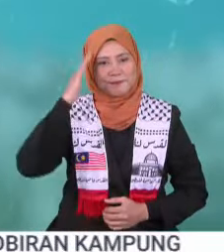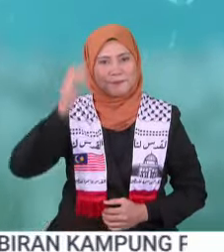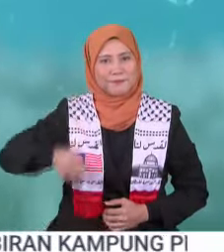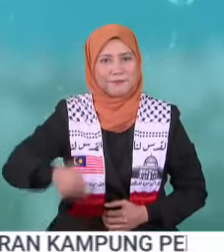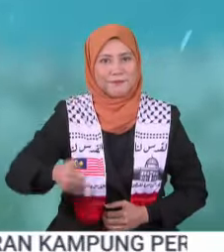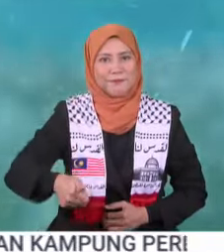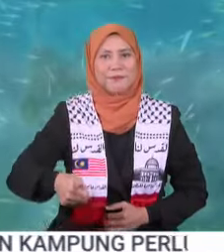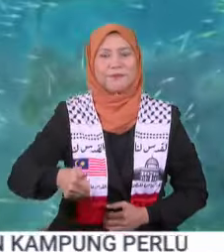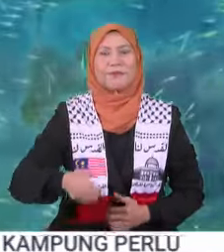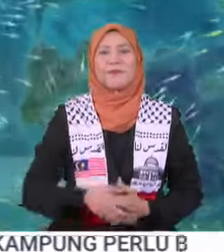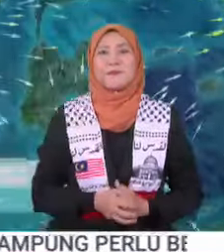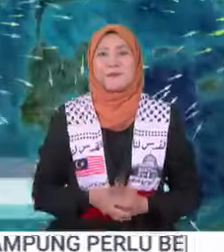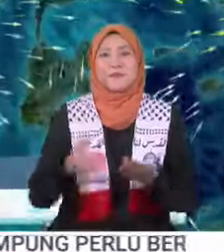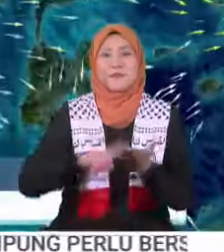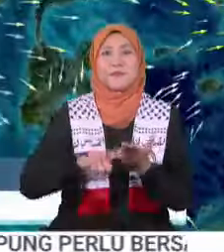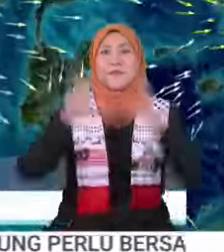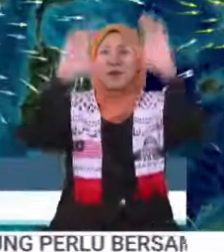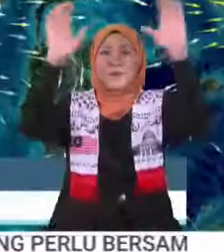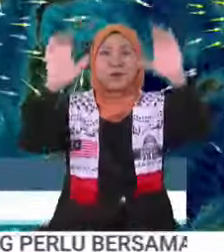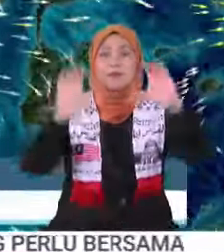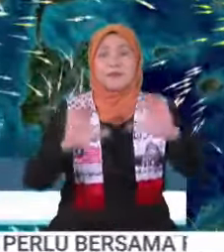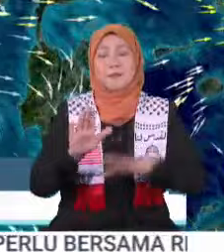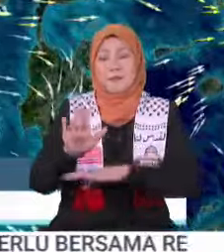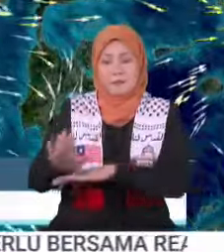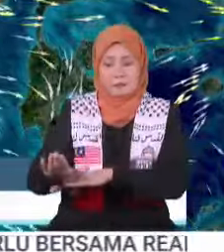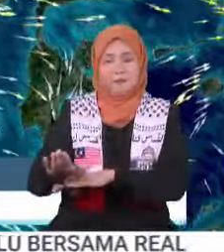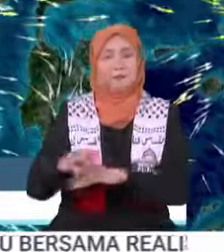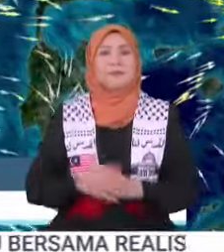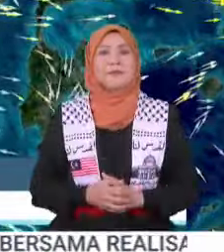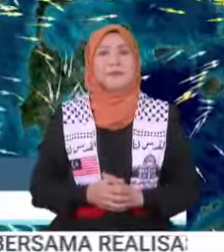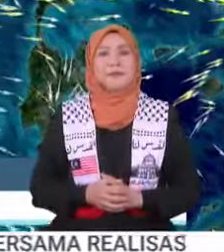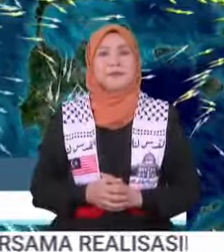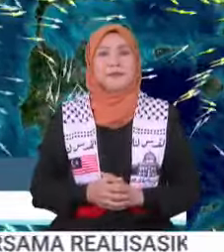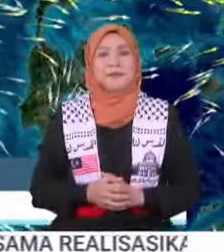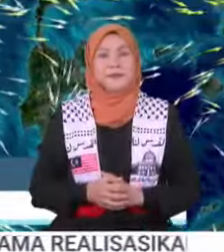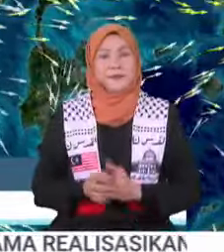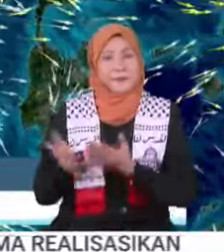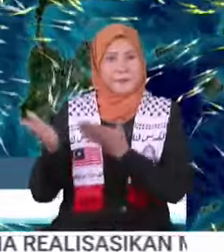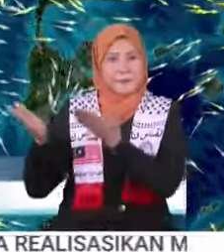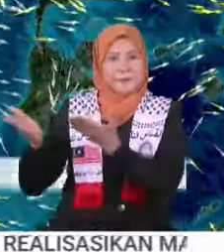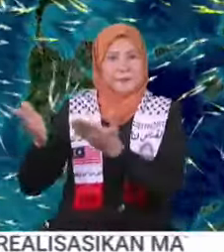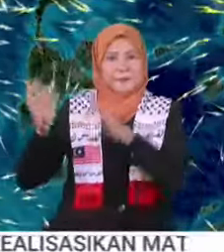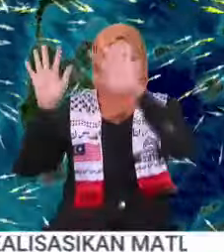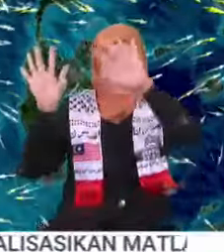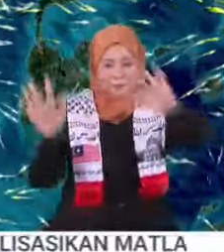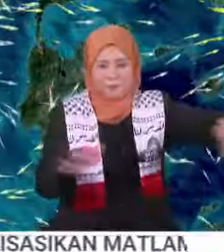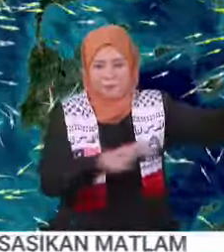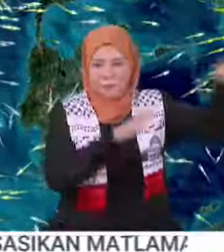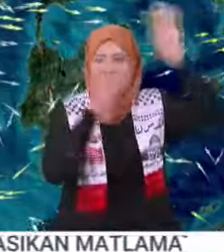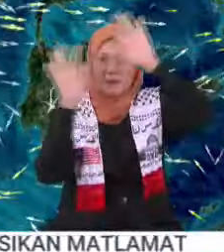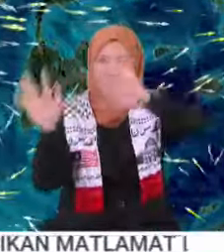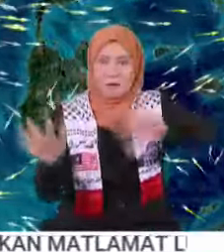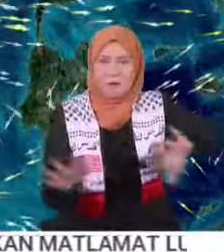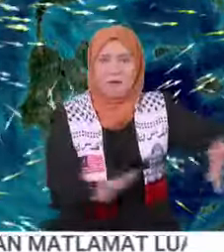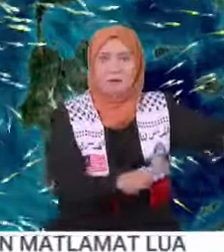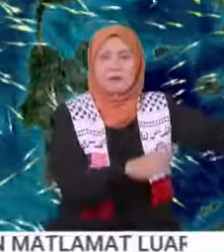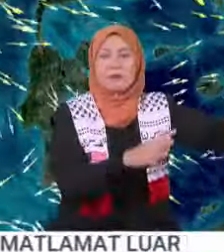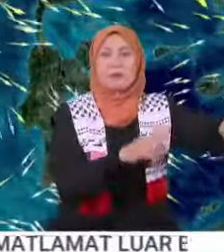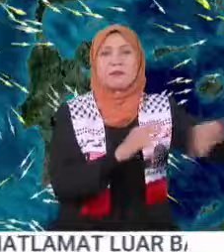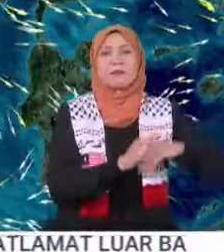Assalamualaikum dan salam sejahtera. Laporan cuaca pada petang ini, kita lihat terlebih dahulu paparan carta angin. Pada ketika ini, kita menerima pengaruh angin